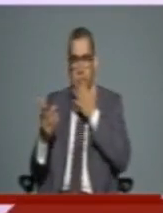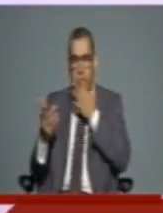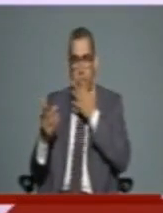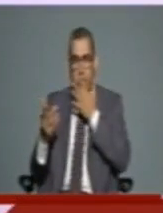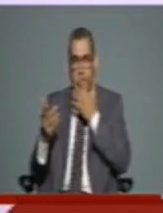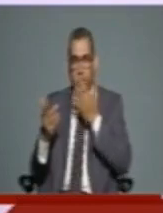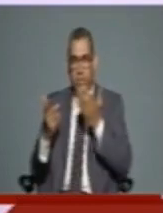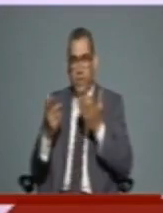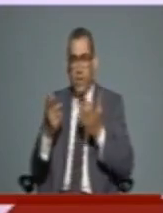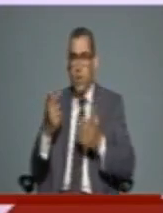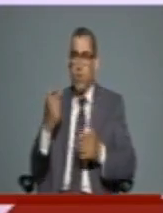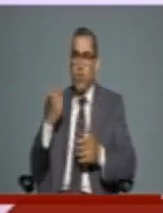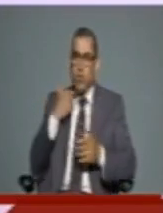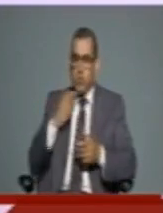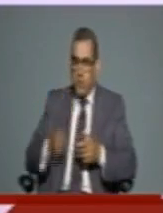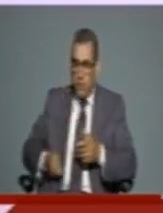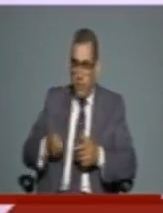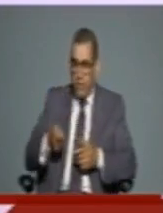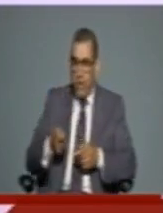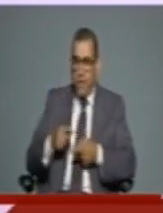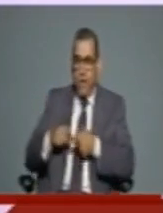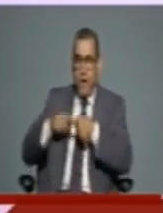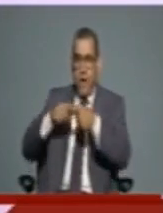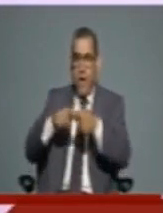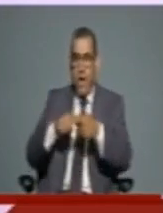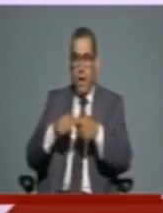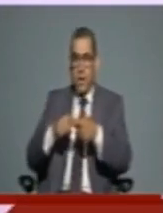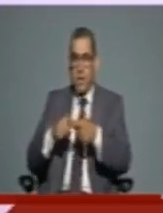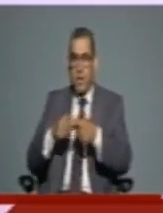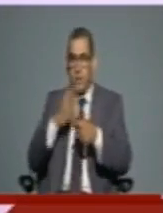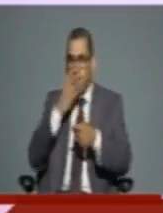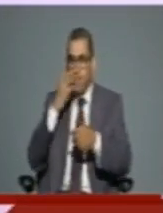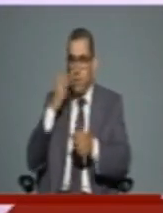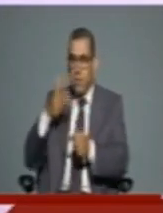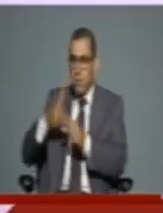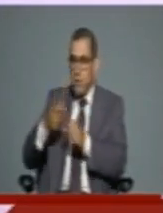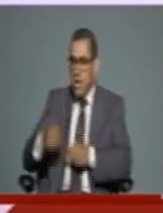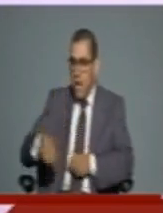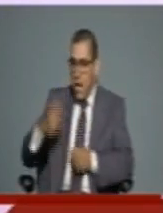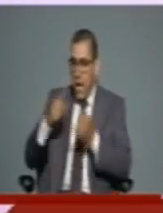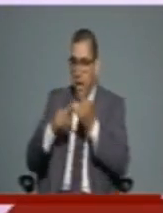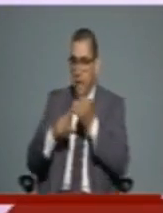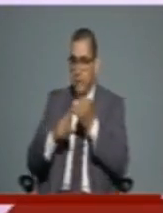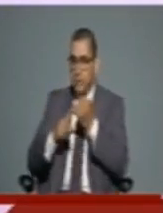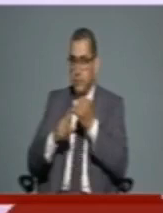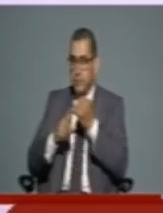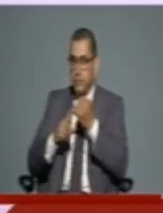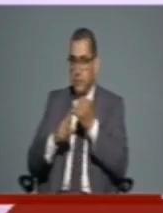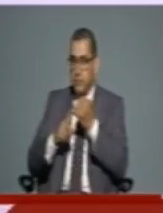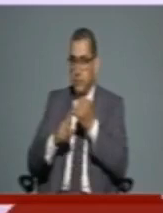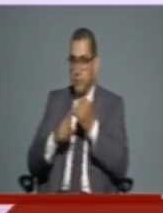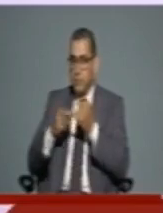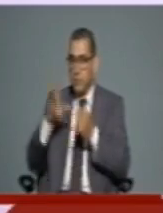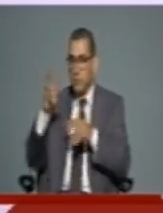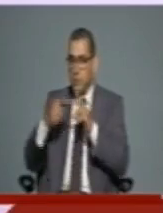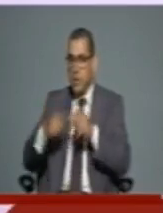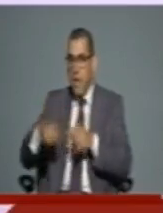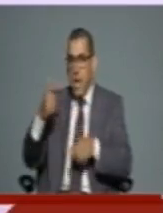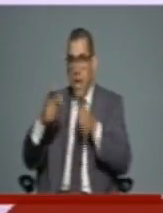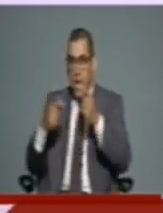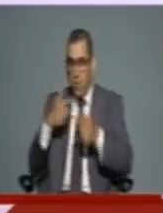تكلفه النقل النهارده مع زياده الطاقه وزياده قطع الغيار وزيادة كذا،